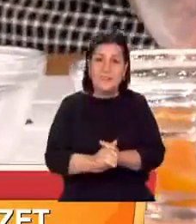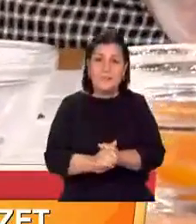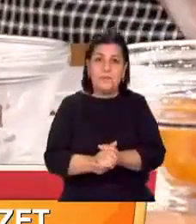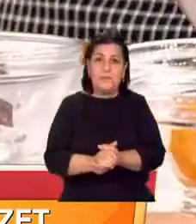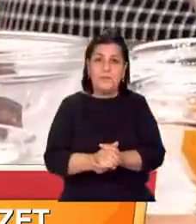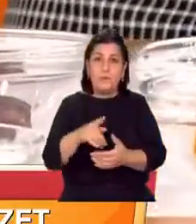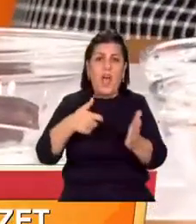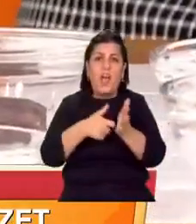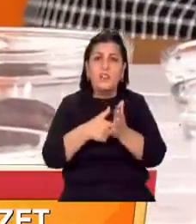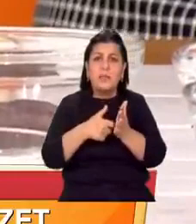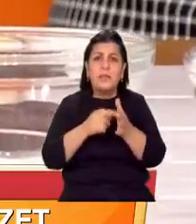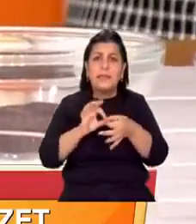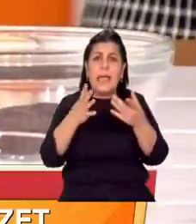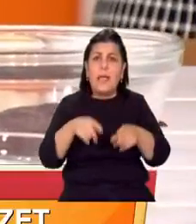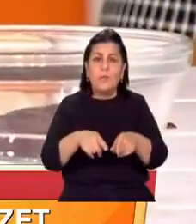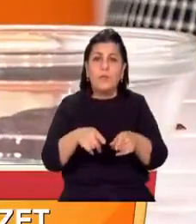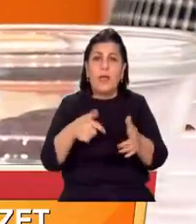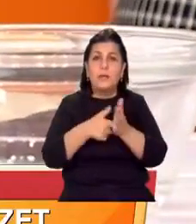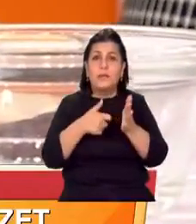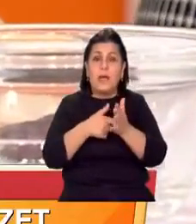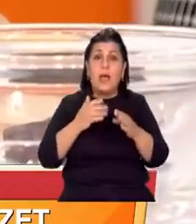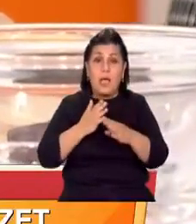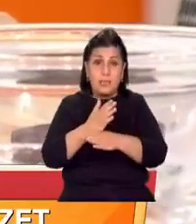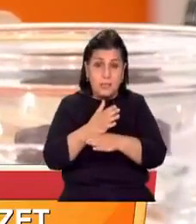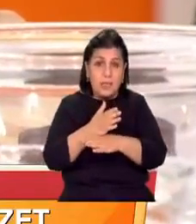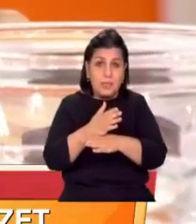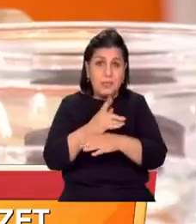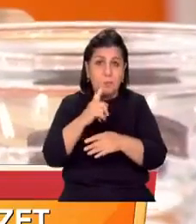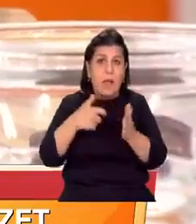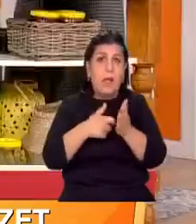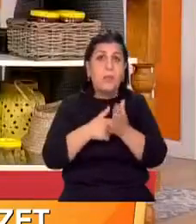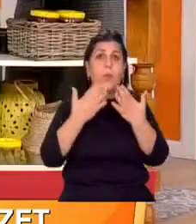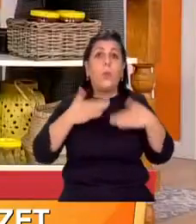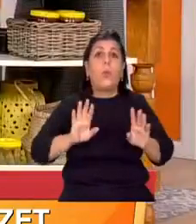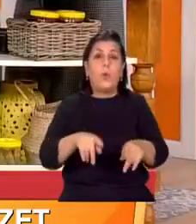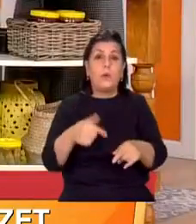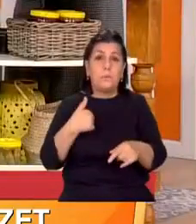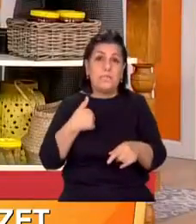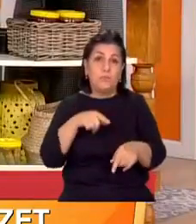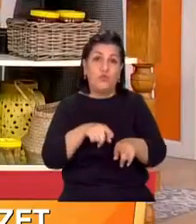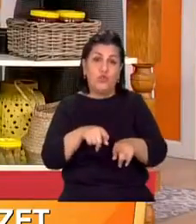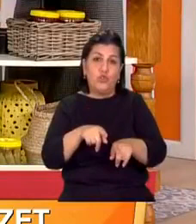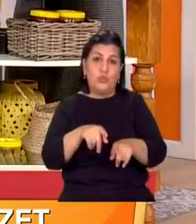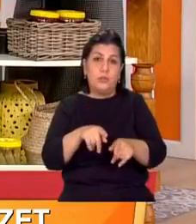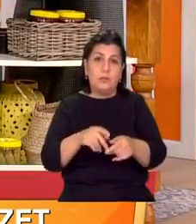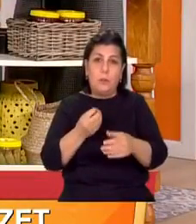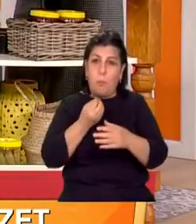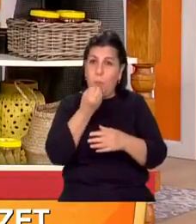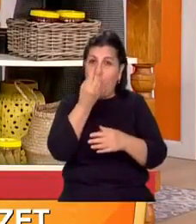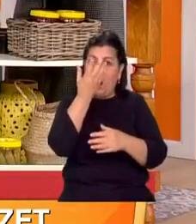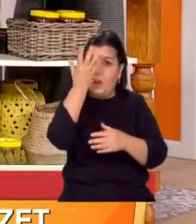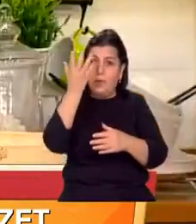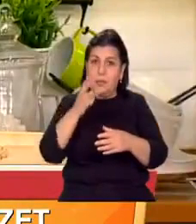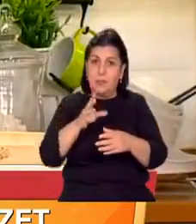beni var yani adı aslında bir adı falan yok Bunu biz bu hale